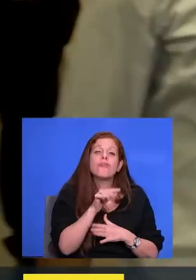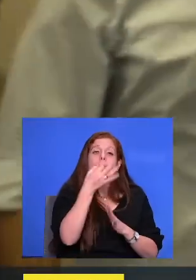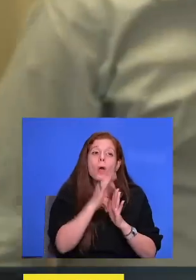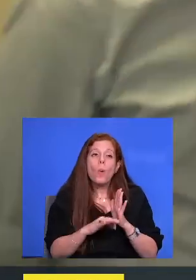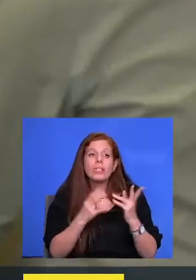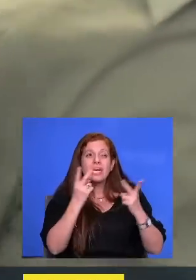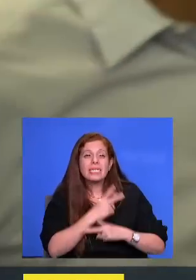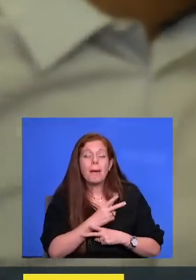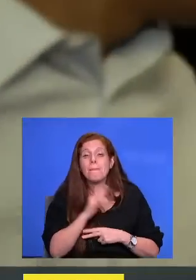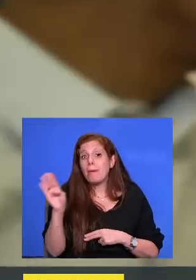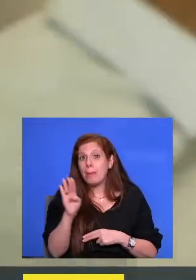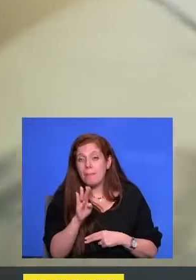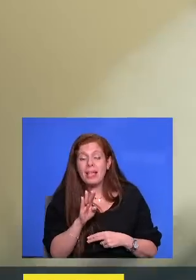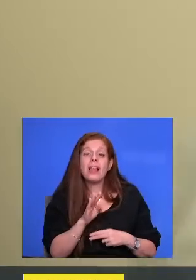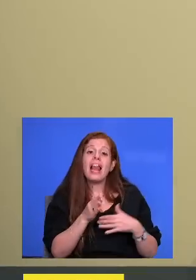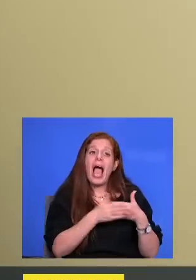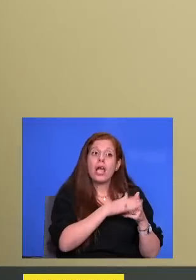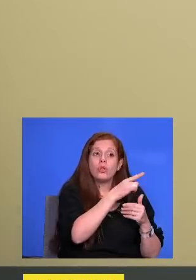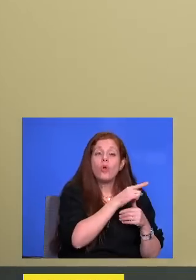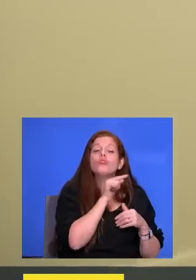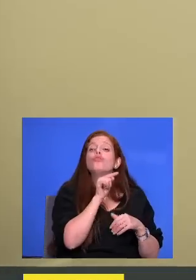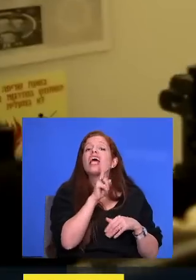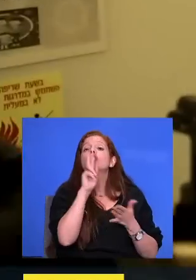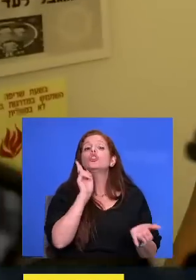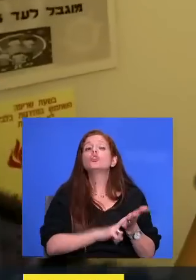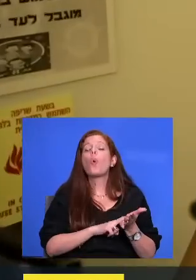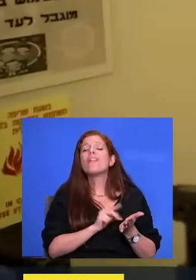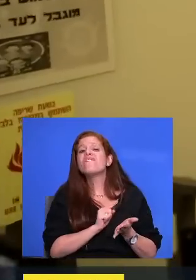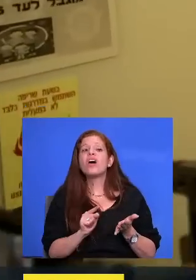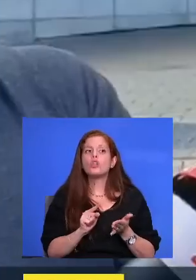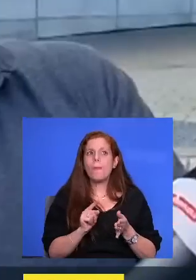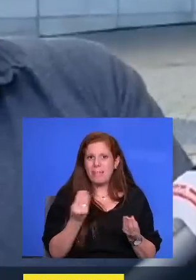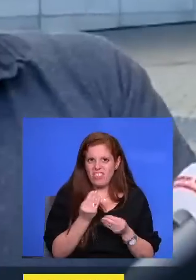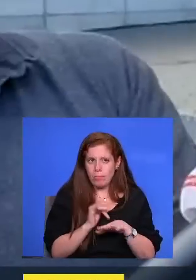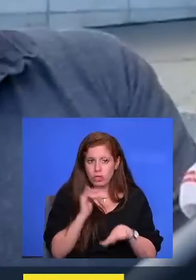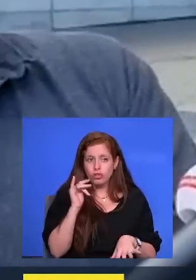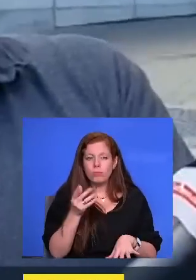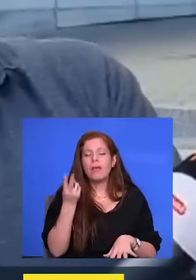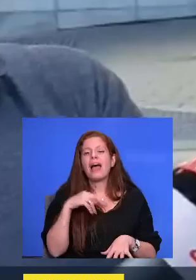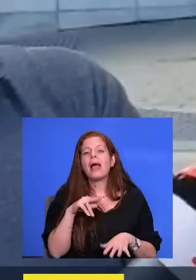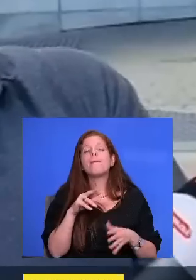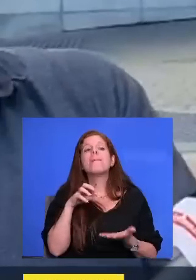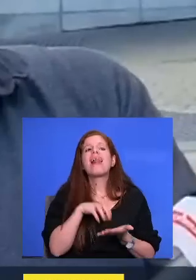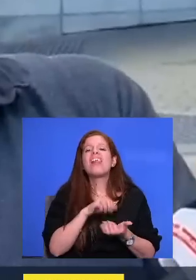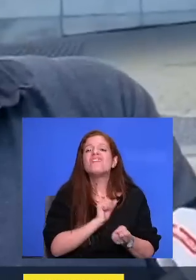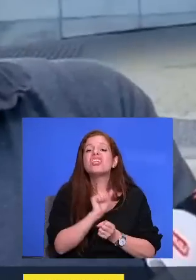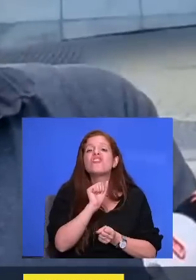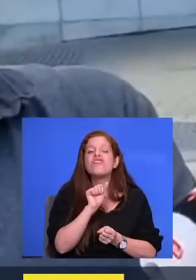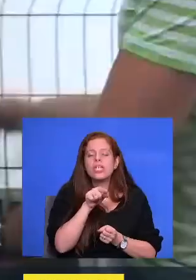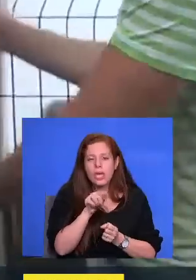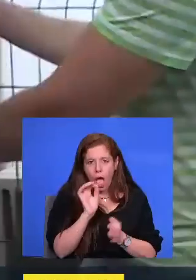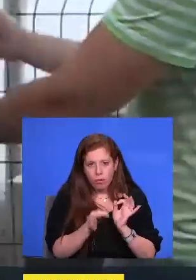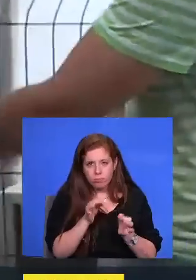לרעייתו, שלפיו יש לה זכות וטו במינויים רגישים, עמד בלב התביעה שהוגשה בשנה שעברה נגד יוצר הסרטון דוד